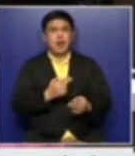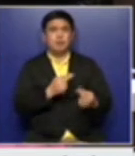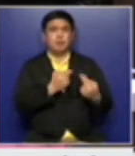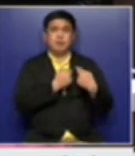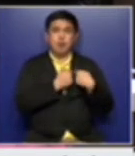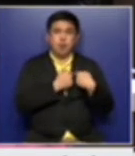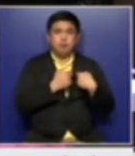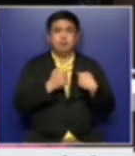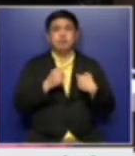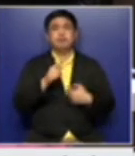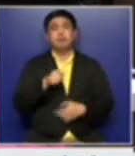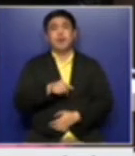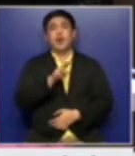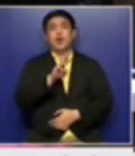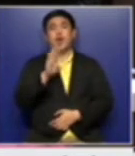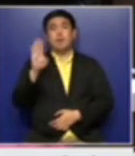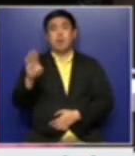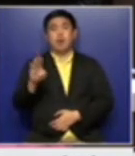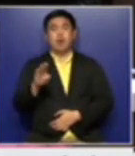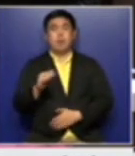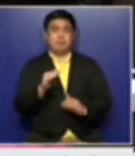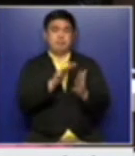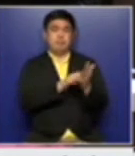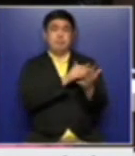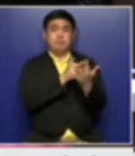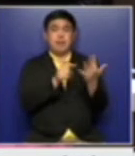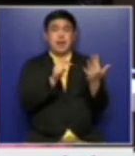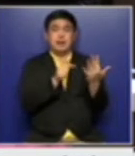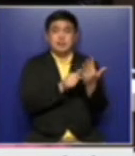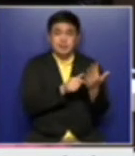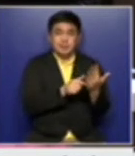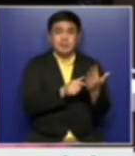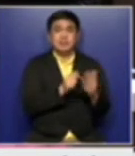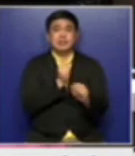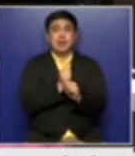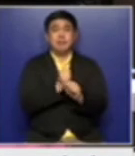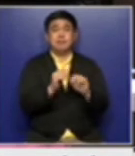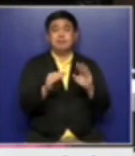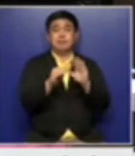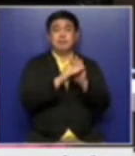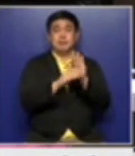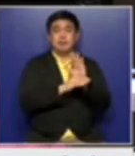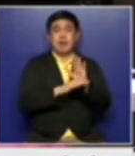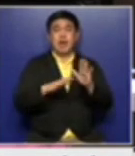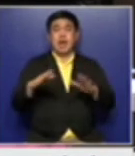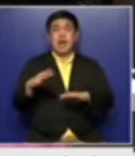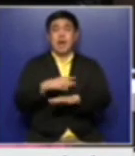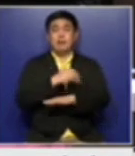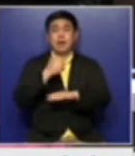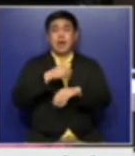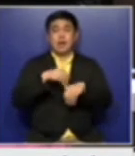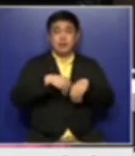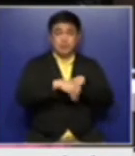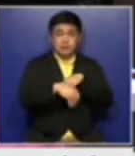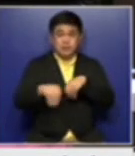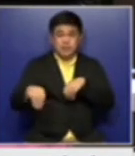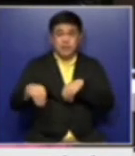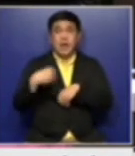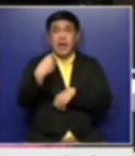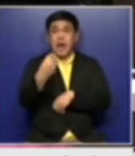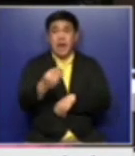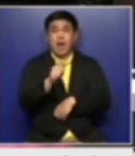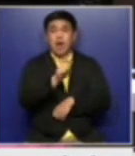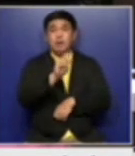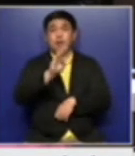ตามพระราชบัญญัติกำหนดแผนงานและขั้นตอนกระจายอำนาจให้แก่องค์กรปกครองส่วนท้องถิ่น